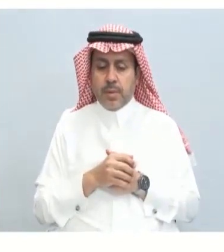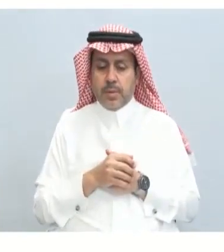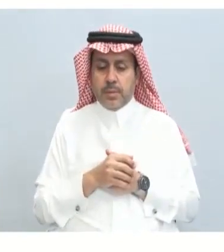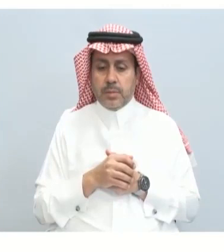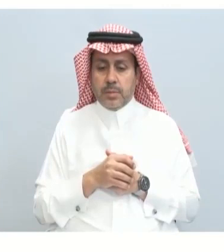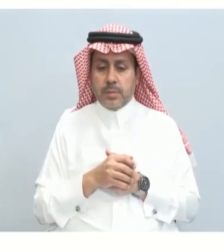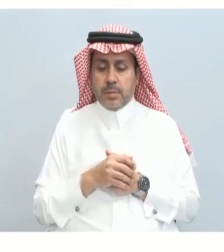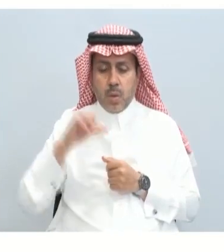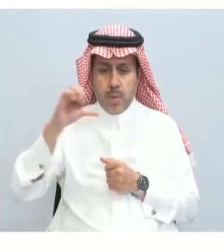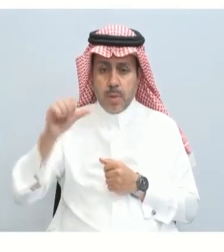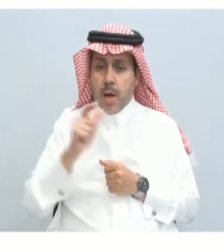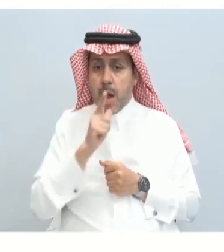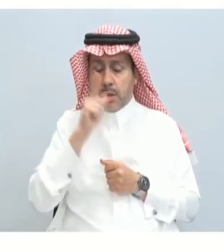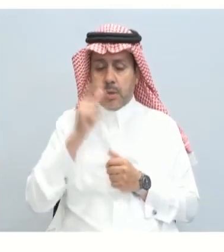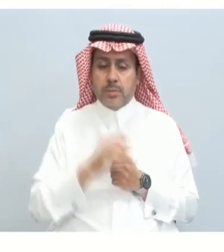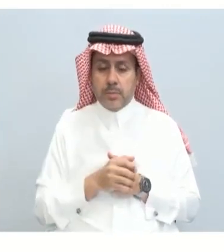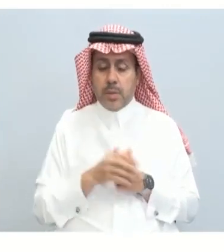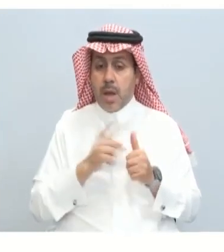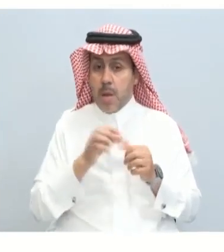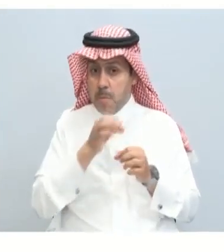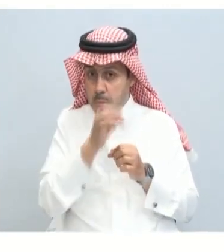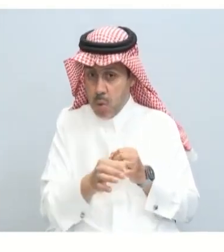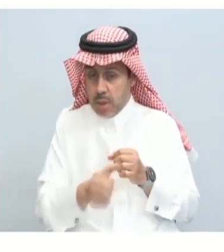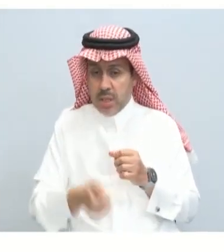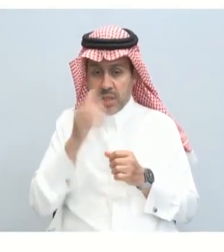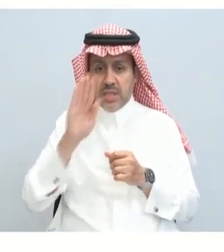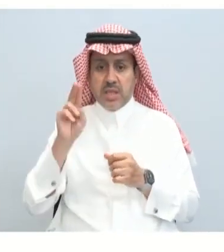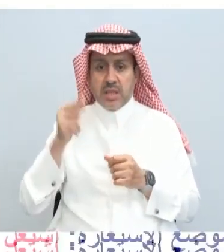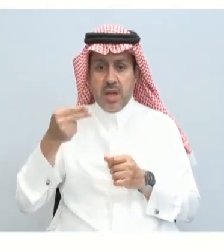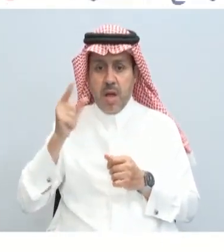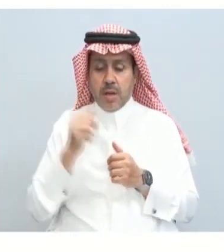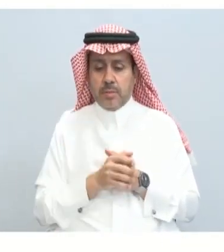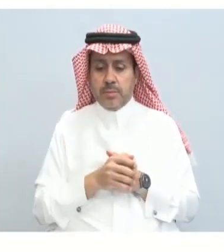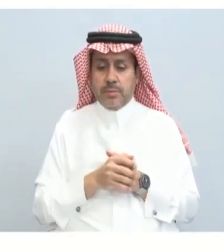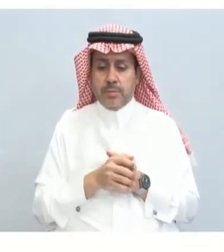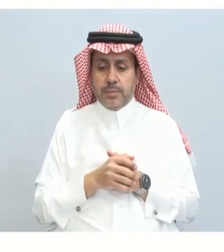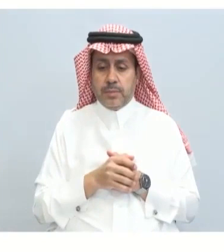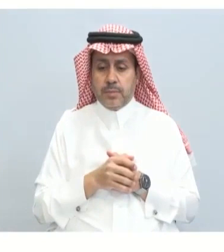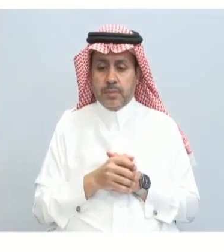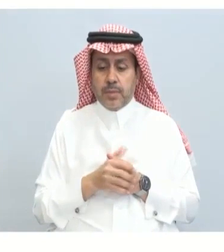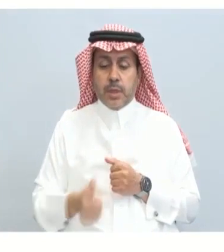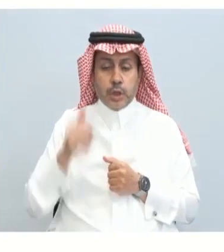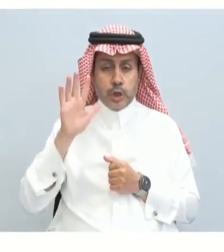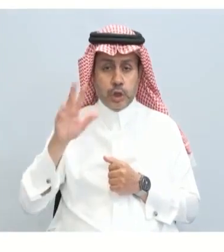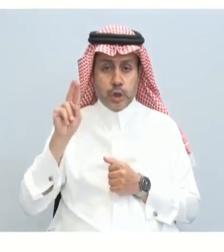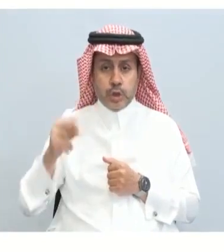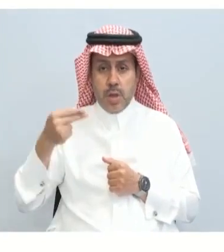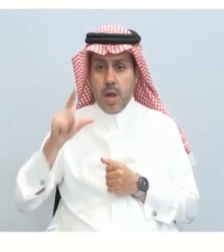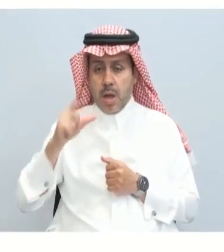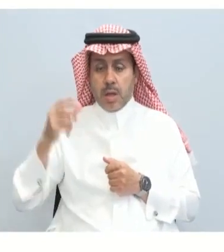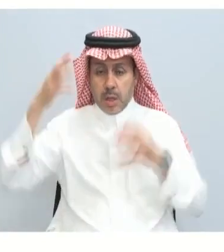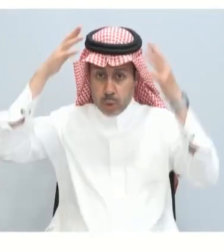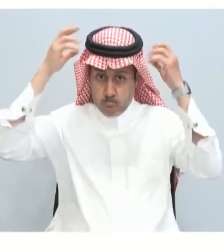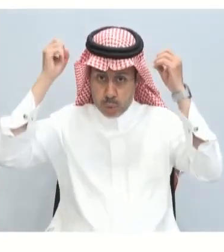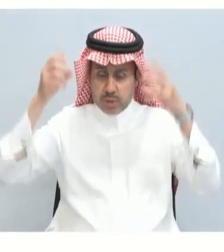وما يستوي الاعمى والبصير موضع الاستعاره في المثال الاول هنا اشتعل الراس شيبا اشتعل